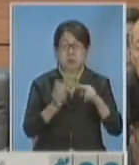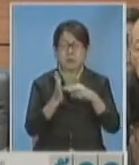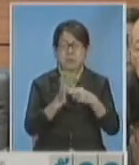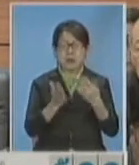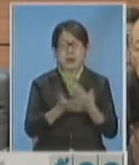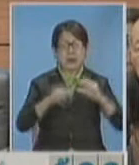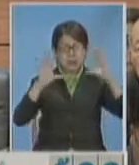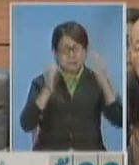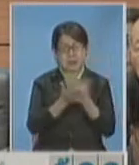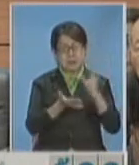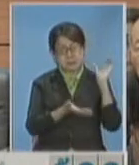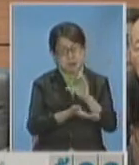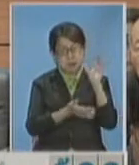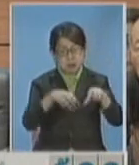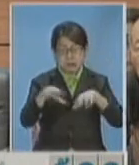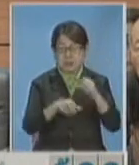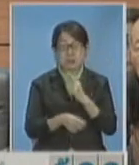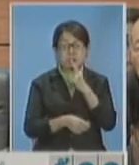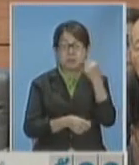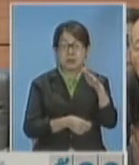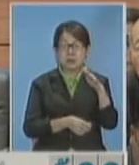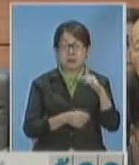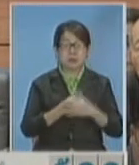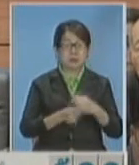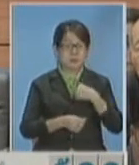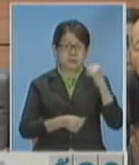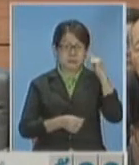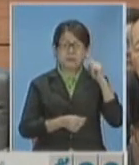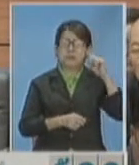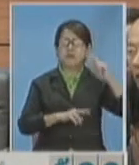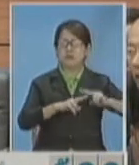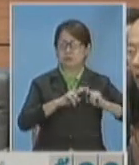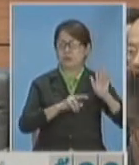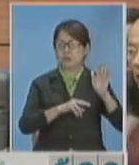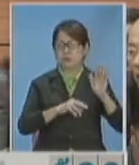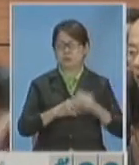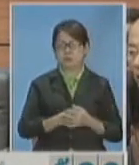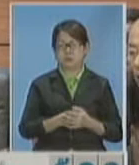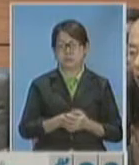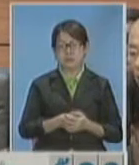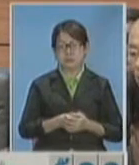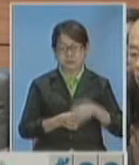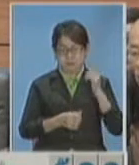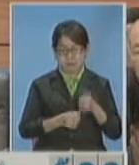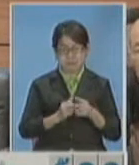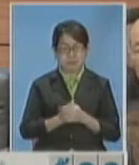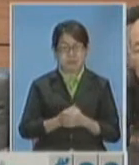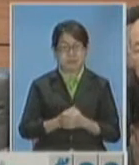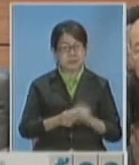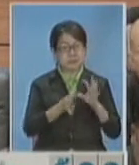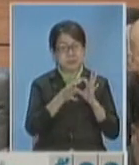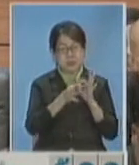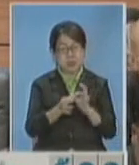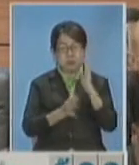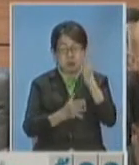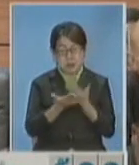งบประมาณของรัฐบาลไม่ได้ผมคิดว่านั่นเป็นความเห็นส่วนตัวนะครับ และไม่น่าจะมาเป็นบรรทัดฐานในการพิ